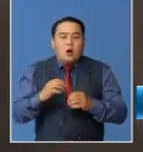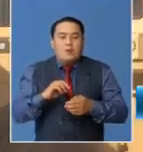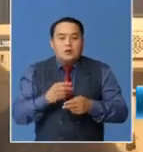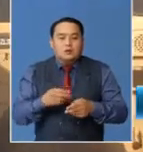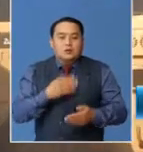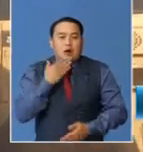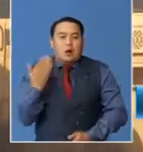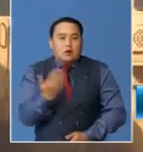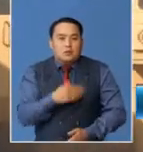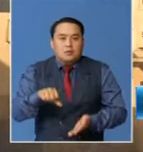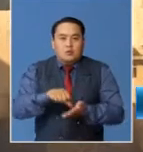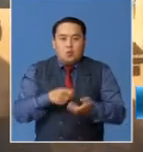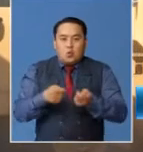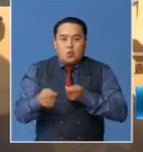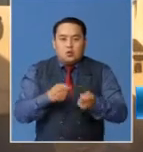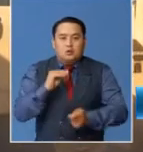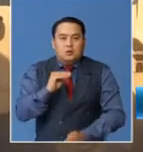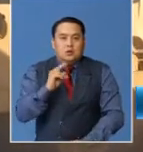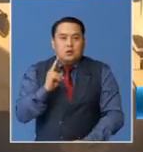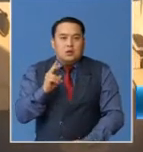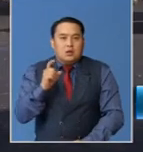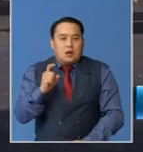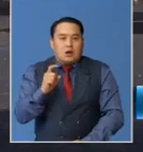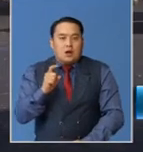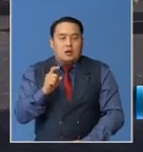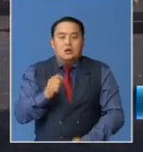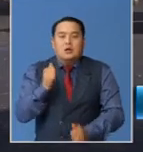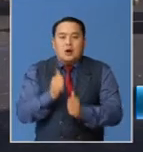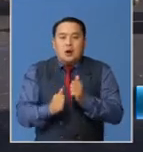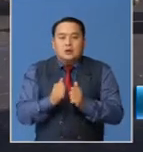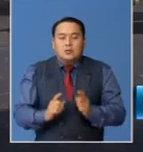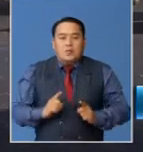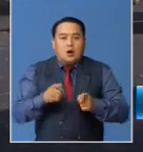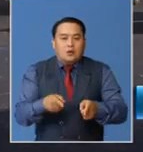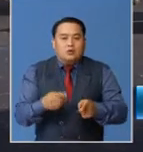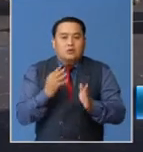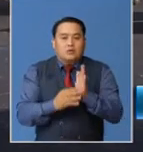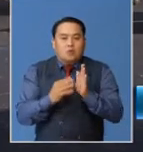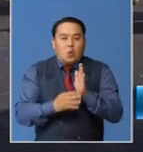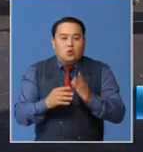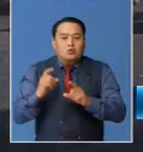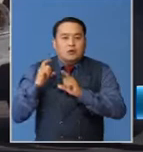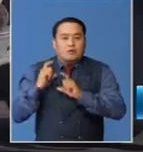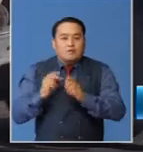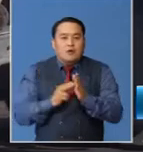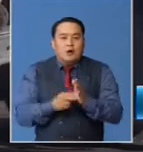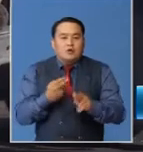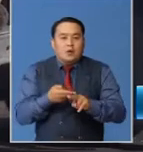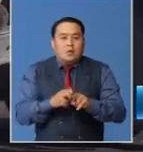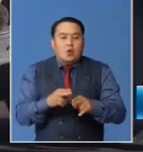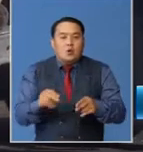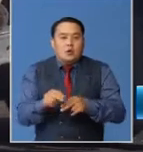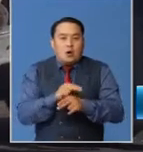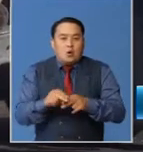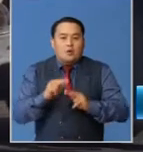своем докладе представитель управления ЖКХ региона, ежедневно на тупики края поступает порядка 90 вагонов угля. Все запланированные